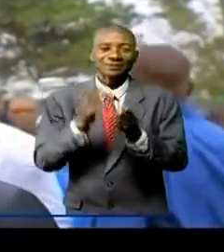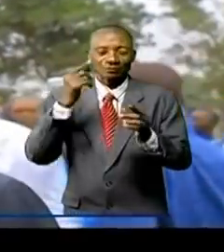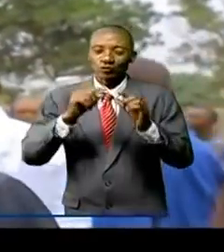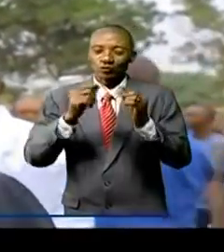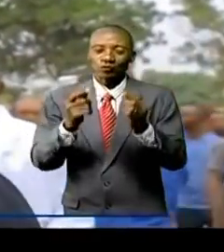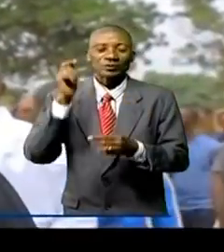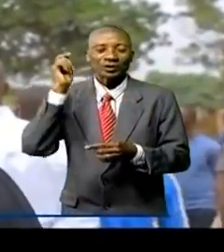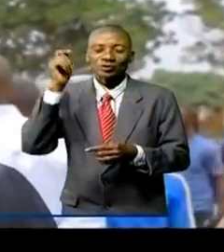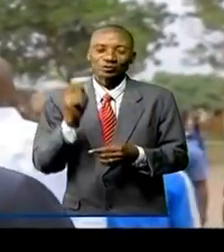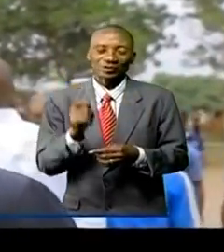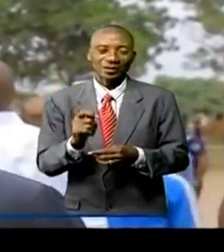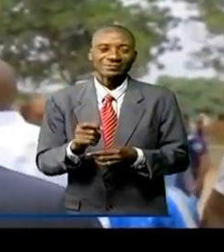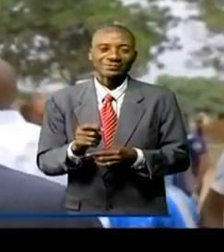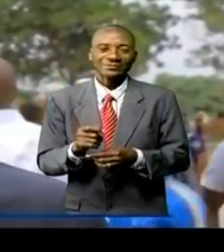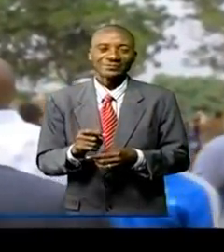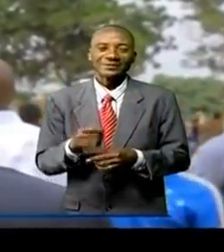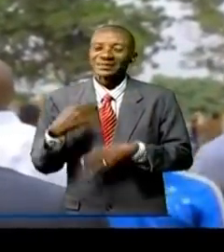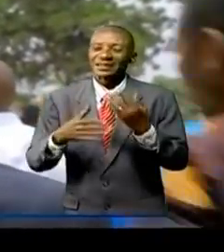la Pona Bango.